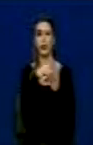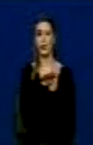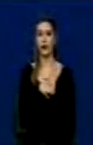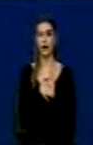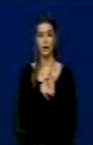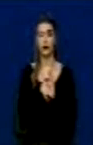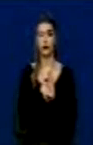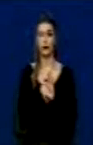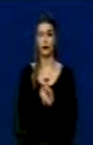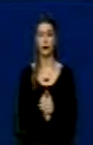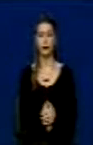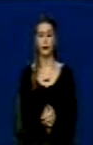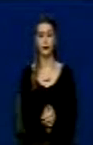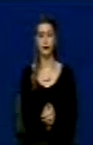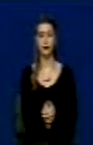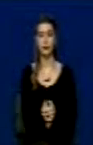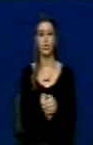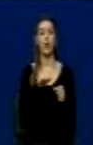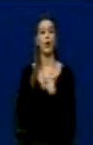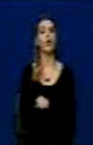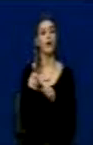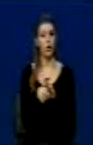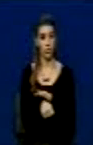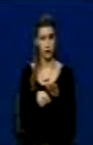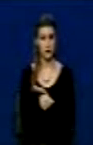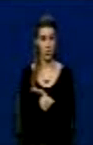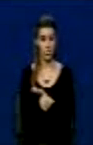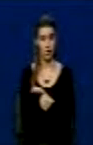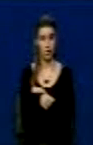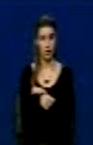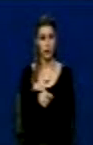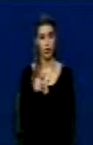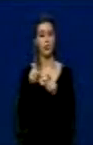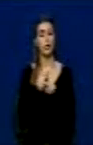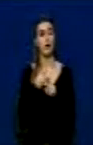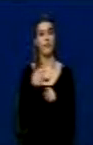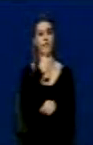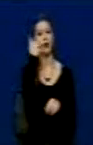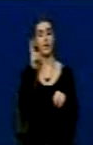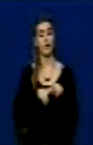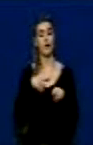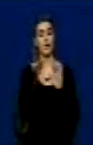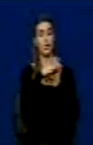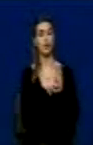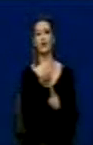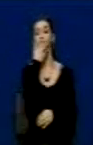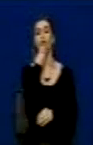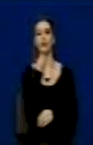ligjeve. Antikorrupsioni, zonja dhe zotërinj, nuk është që të kesh ligje të